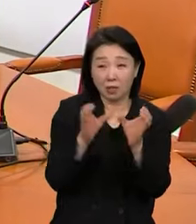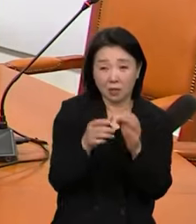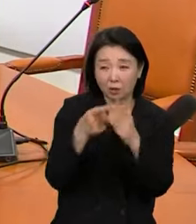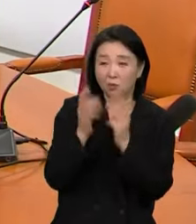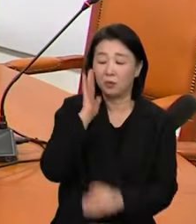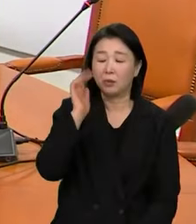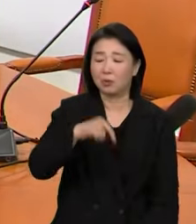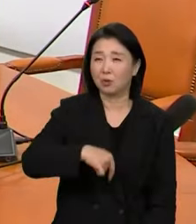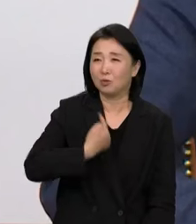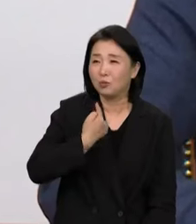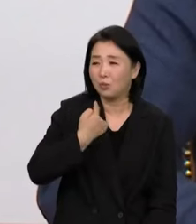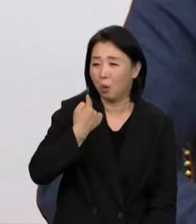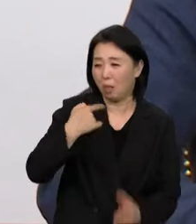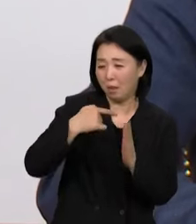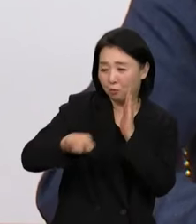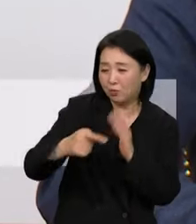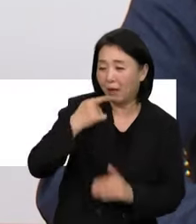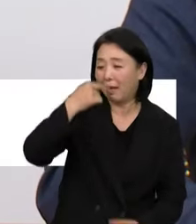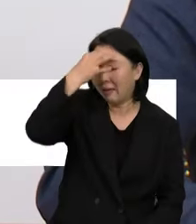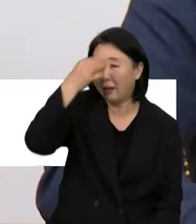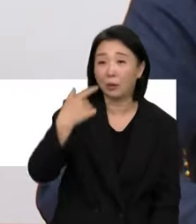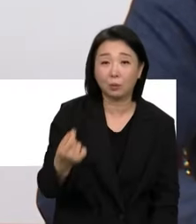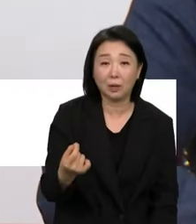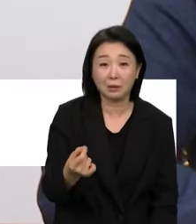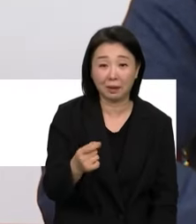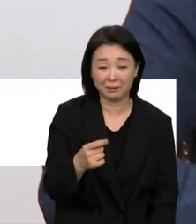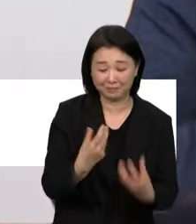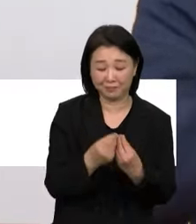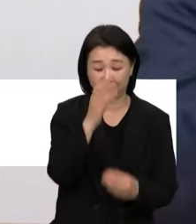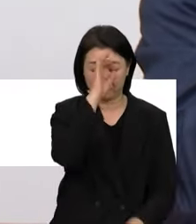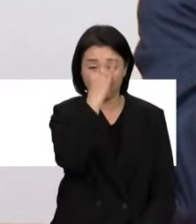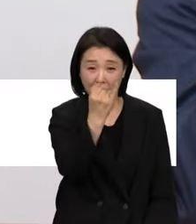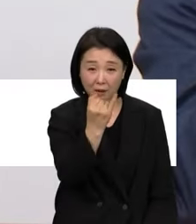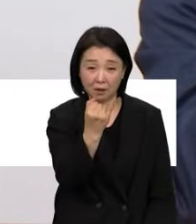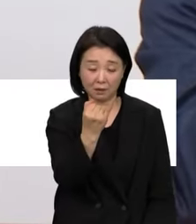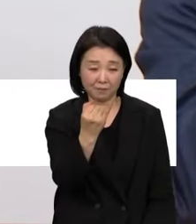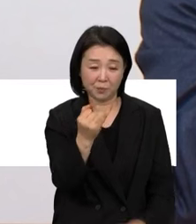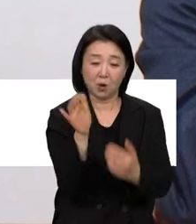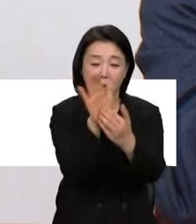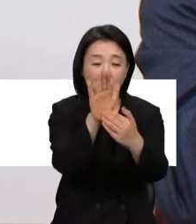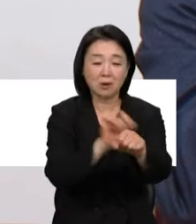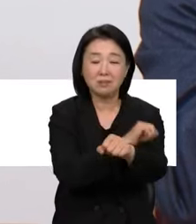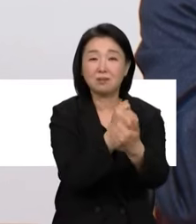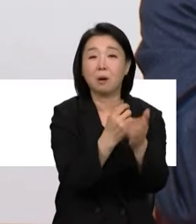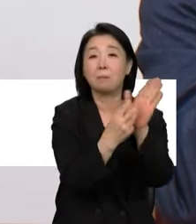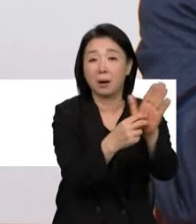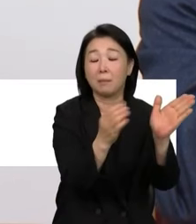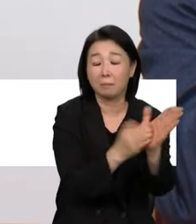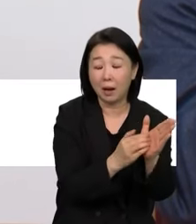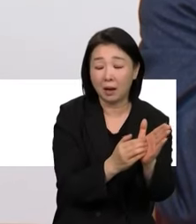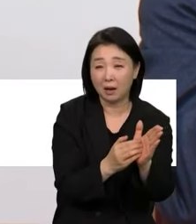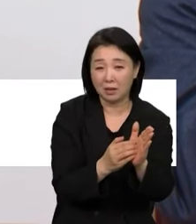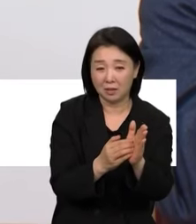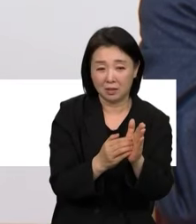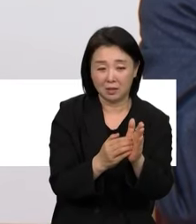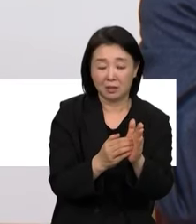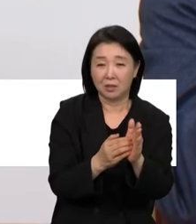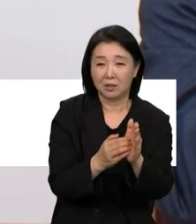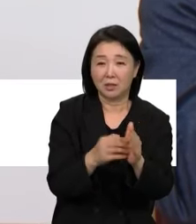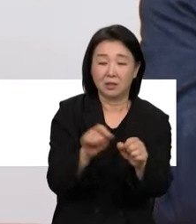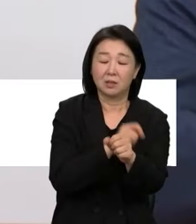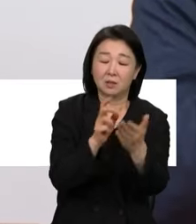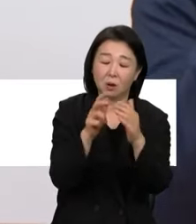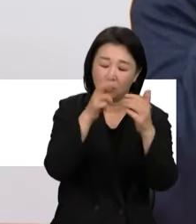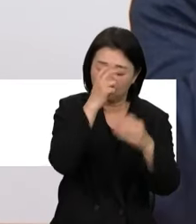부정이라고 했습니다 박근혜 대통령이 거부권을 써서 특검을 막아왔다 특검 수사팀장 윤석은 없었을